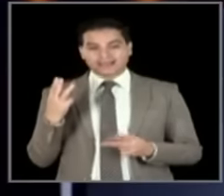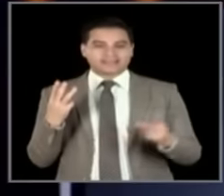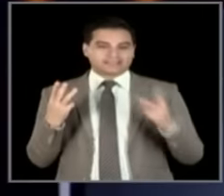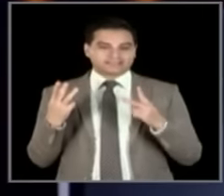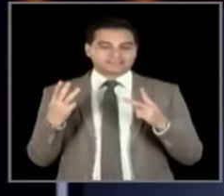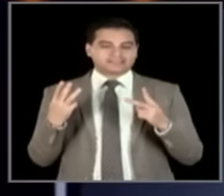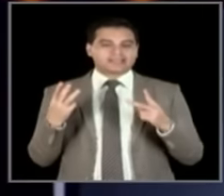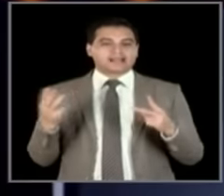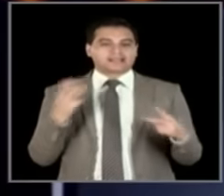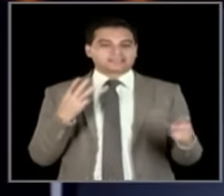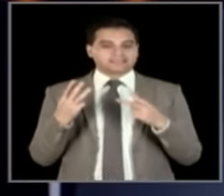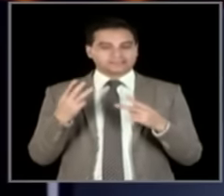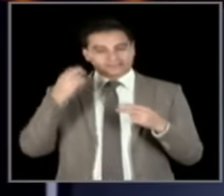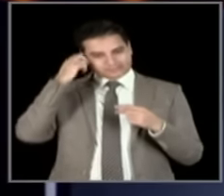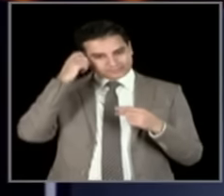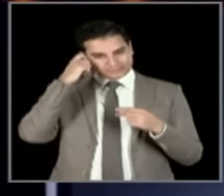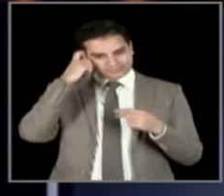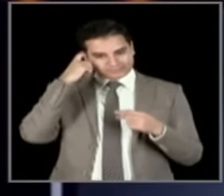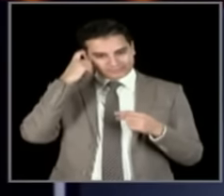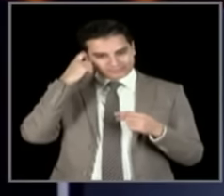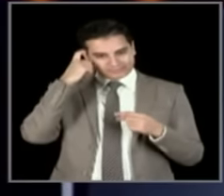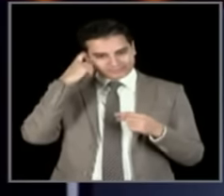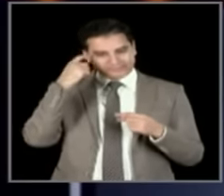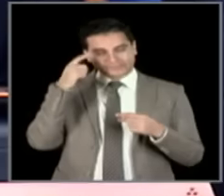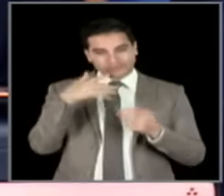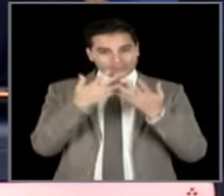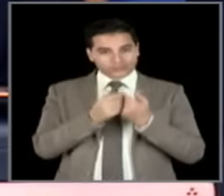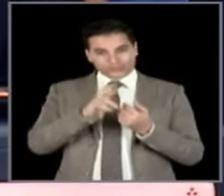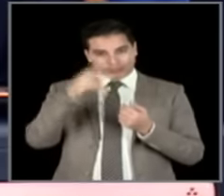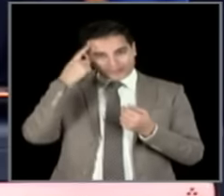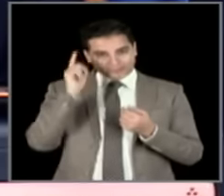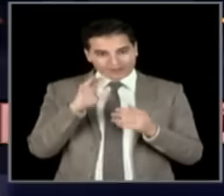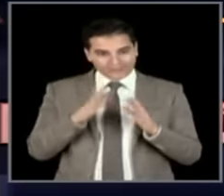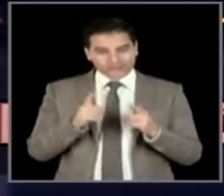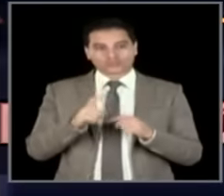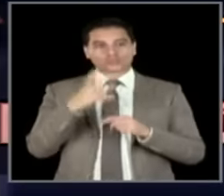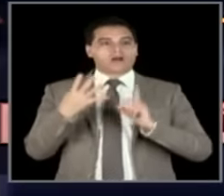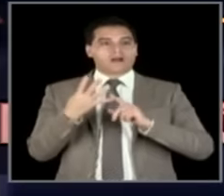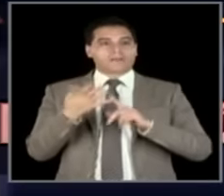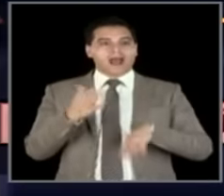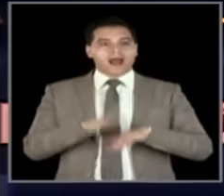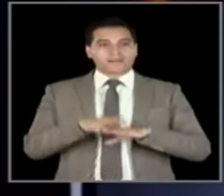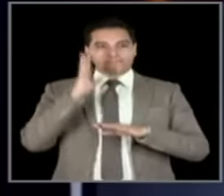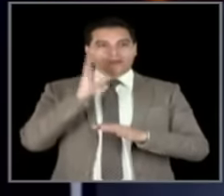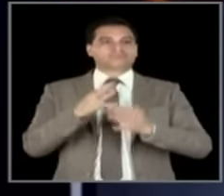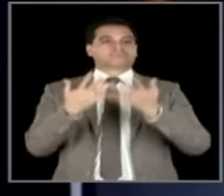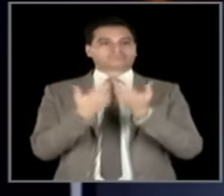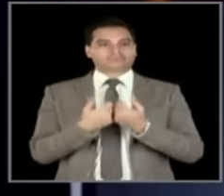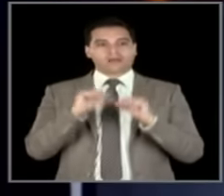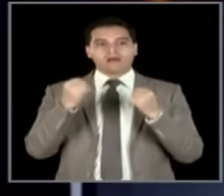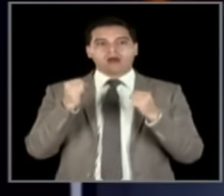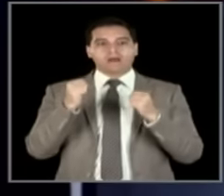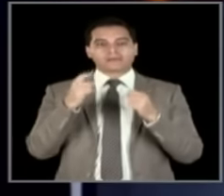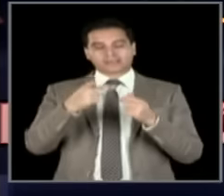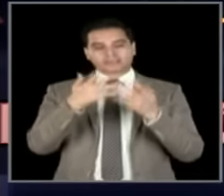إبراهيم إجابتين من ثمانية. تعال نشوف الأسئلة اللي ما تجاوبتش. سؤال الرابع، ما هي وحدة قياس شدة